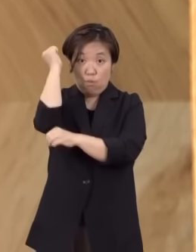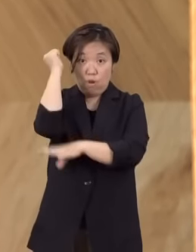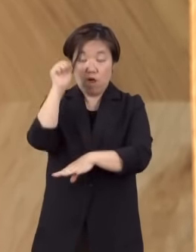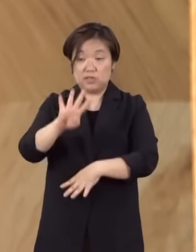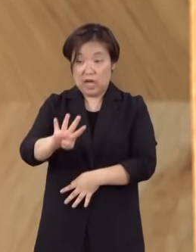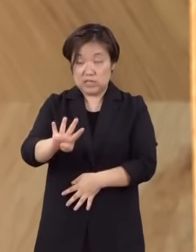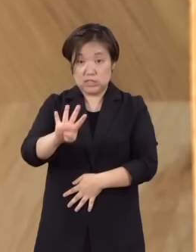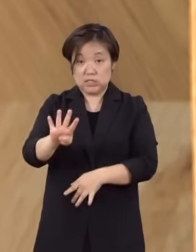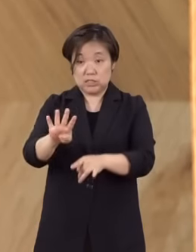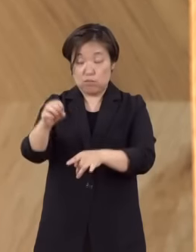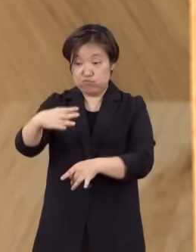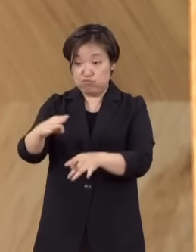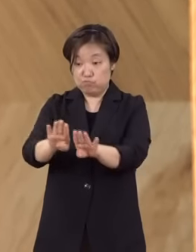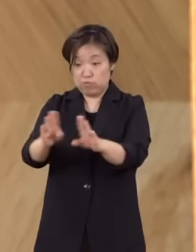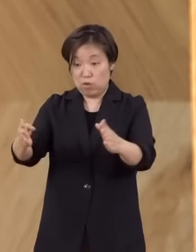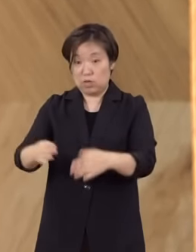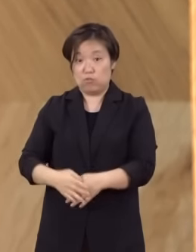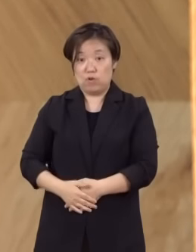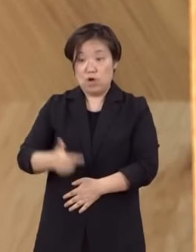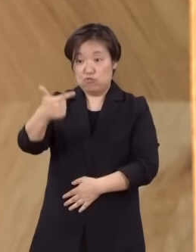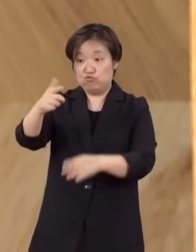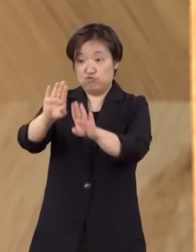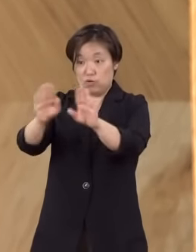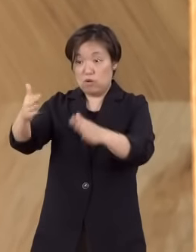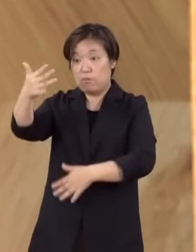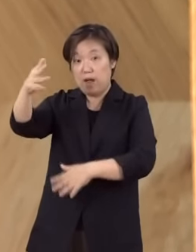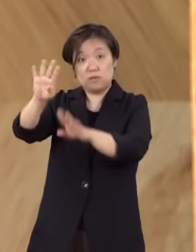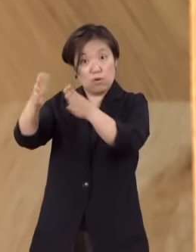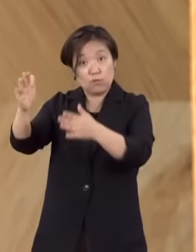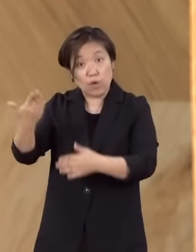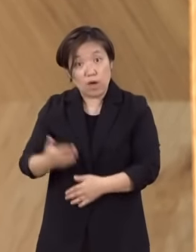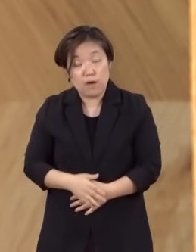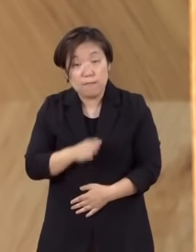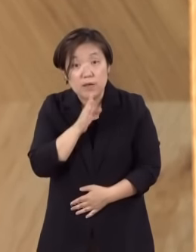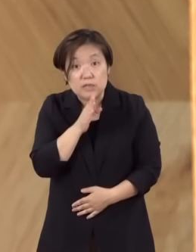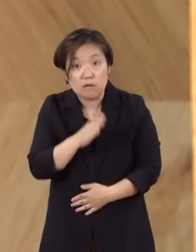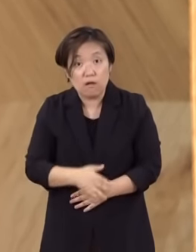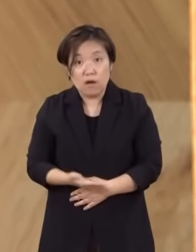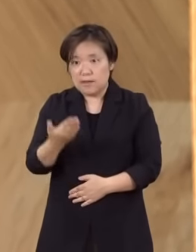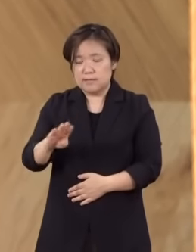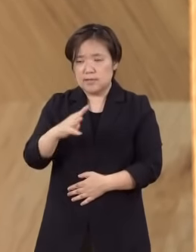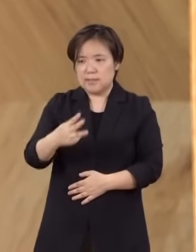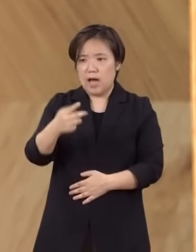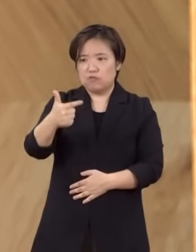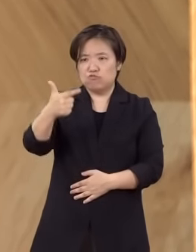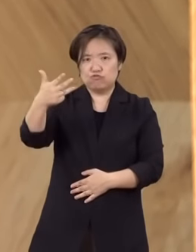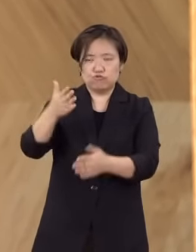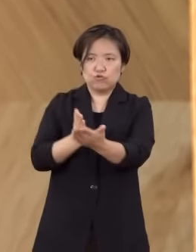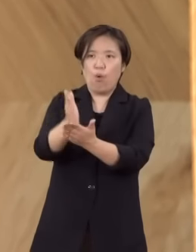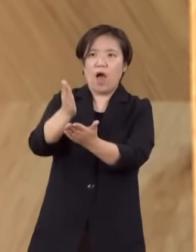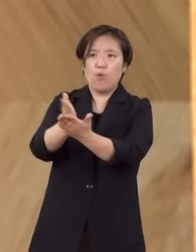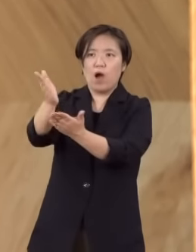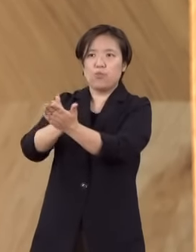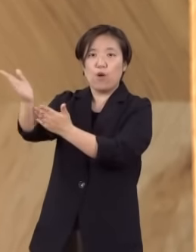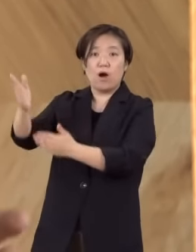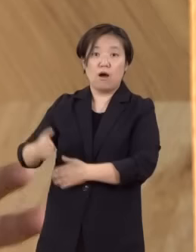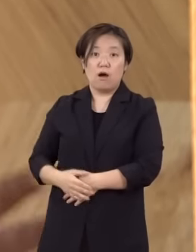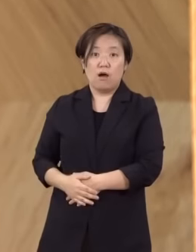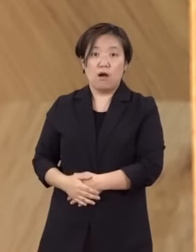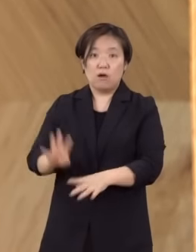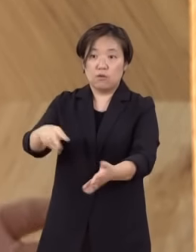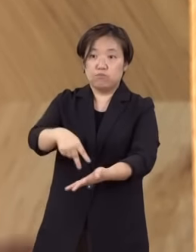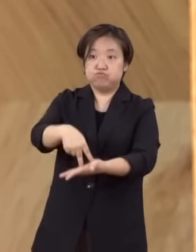되잖아요 근데 버튼은 눌렸는데 그 10층 10층에서 만 엘리베이터가 딱 멈췄어요